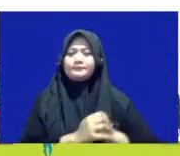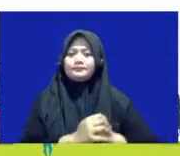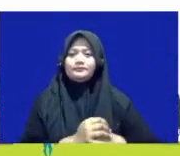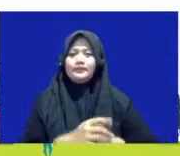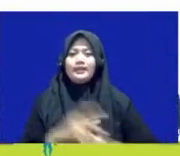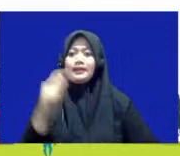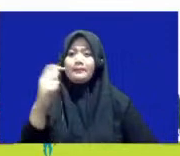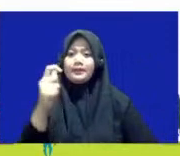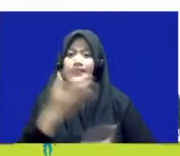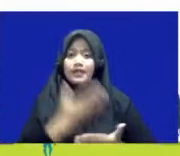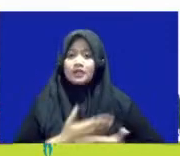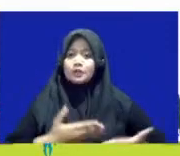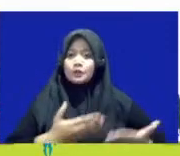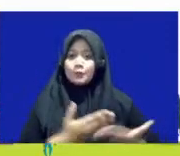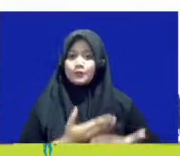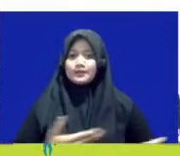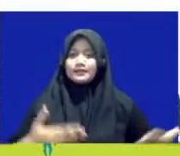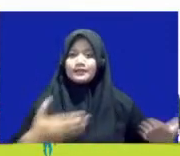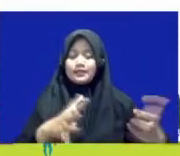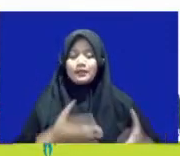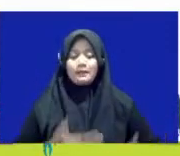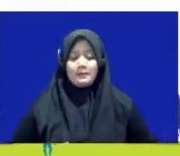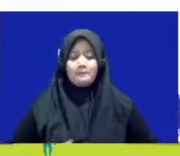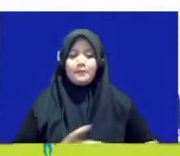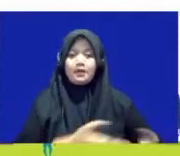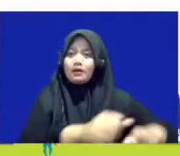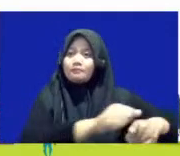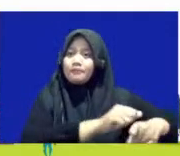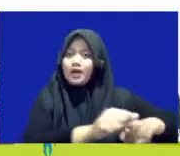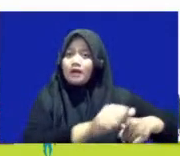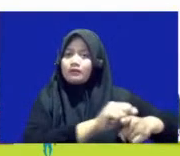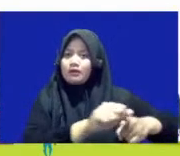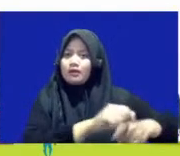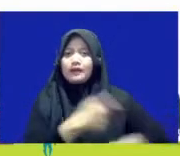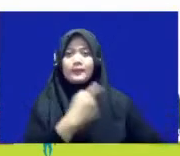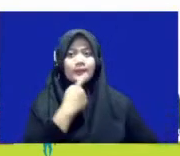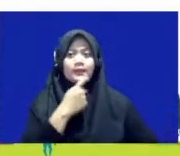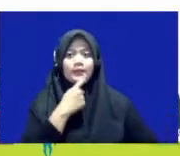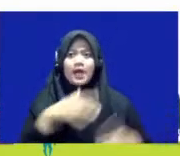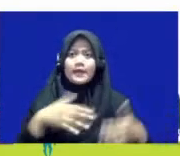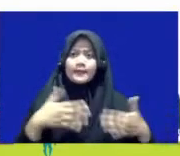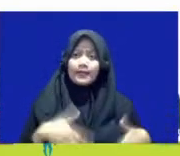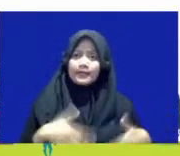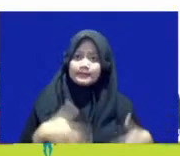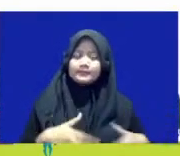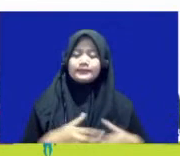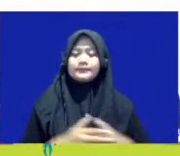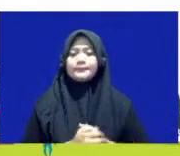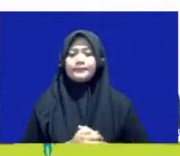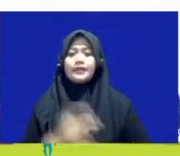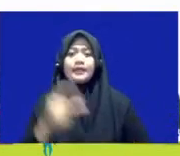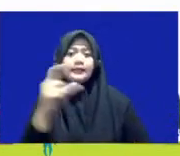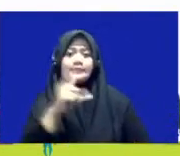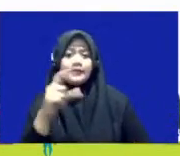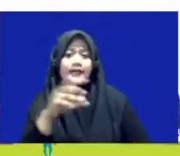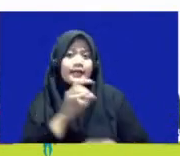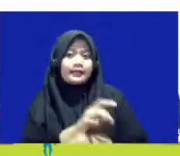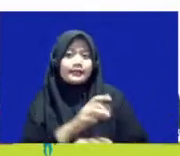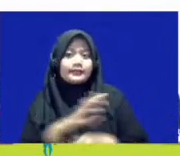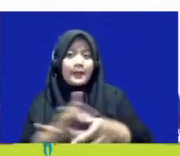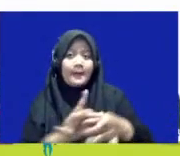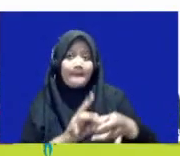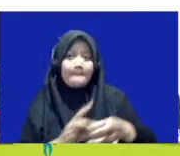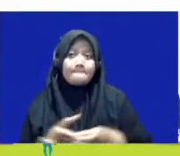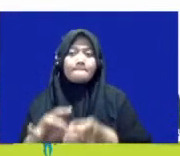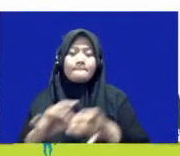Sosial memberikan pelatihan tentang teknisnya, cara kerjasama, multisektor.